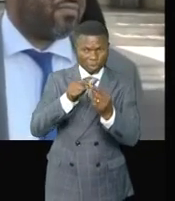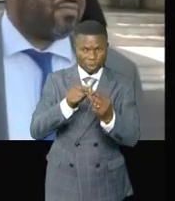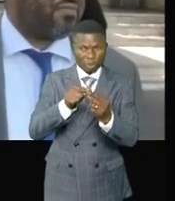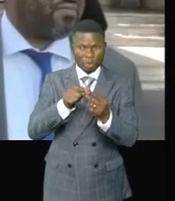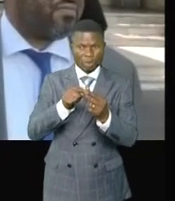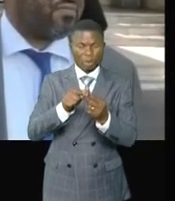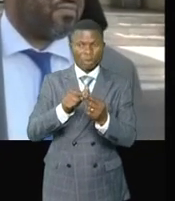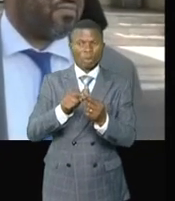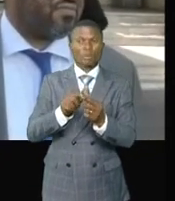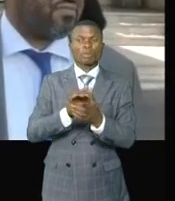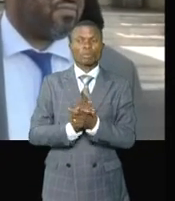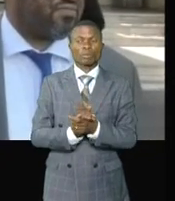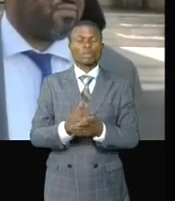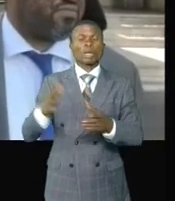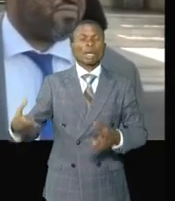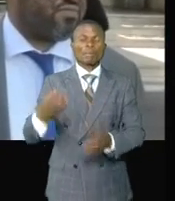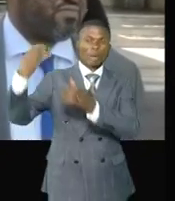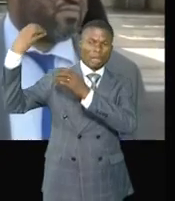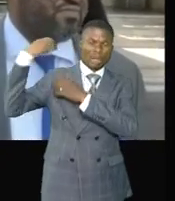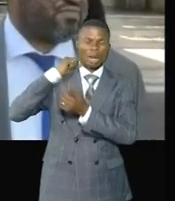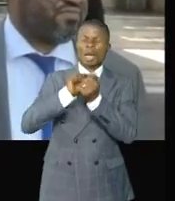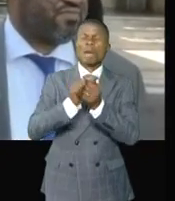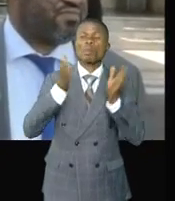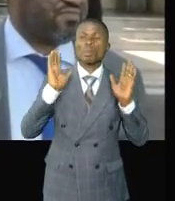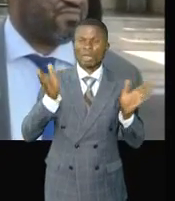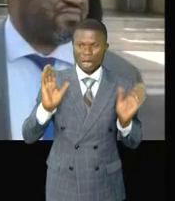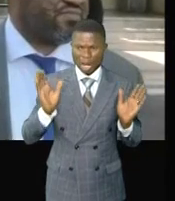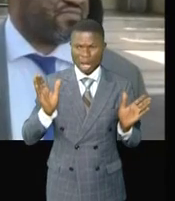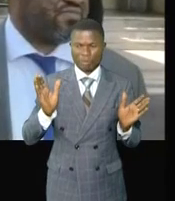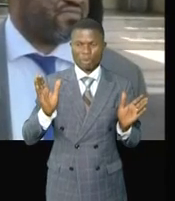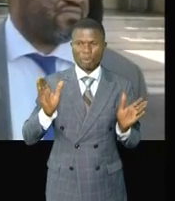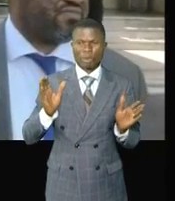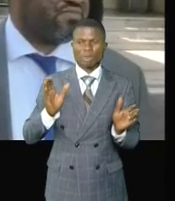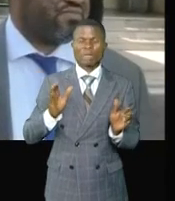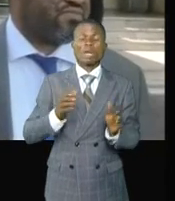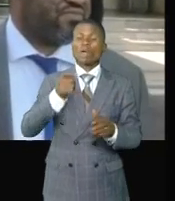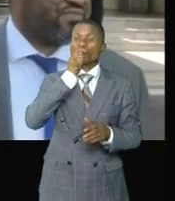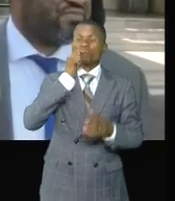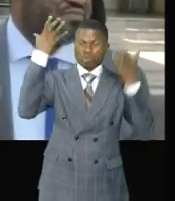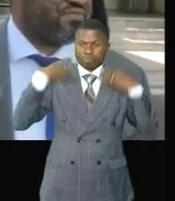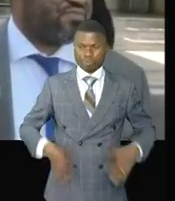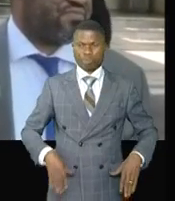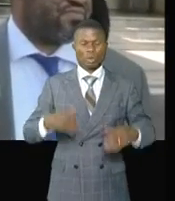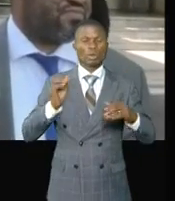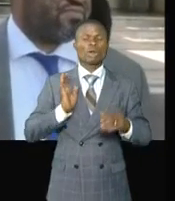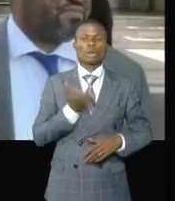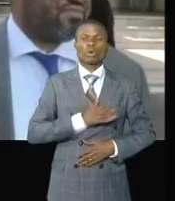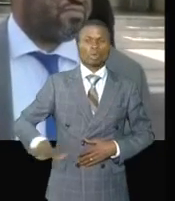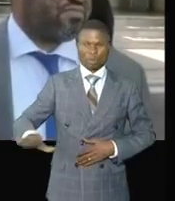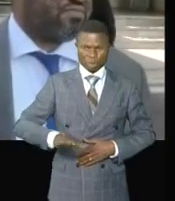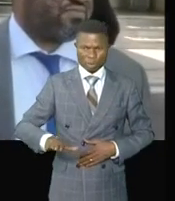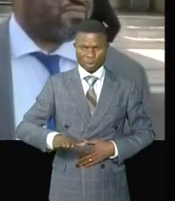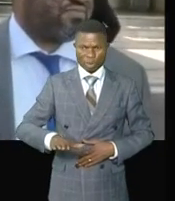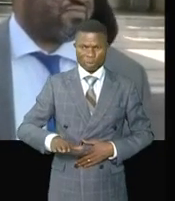pouvoir prendre en charge les cas les plus complexes de brûlures dans notre pays, parce qu'il s'est